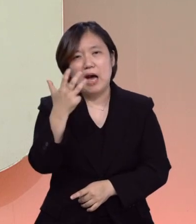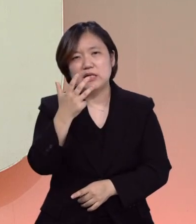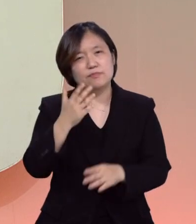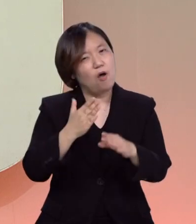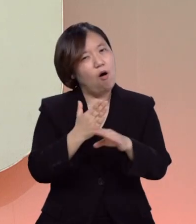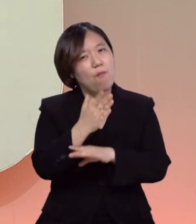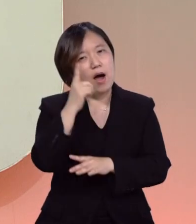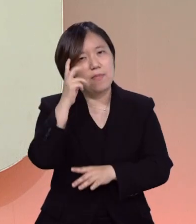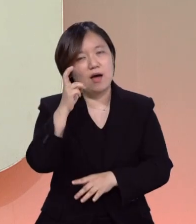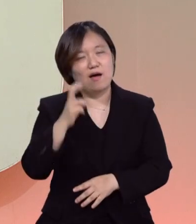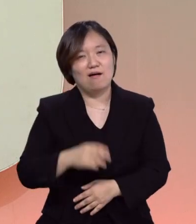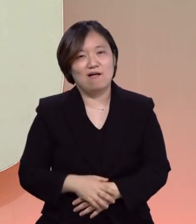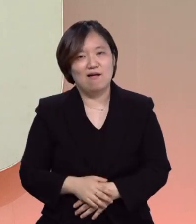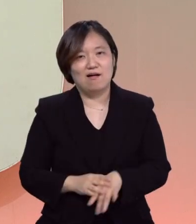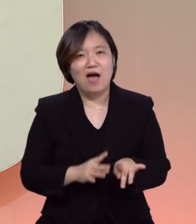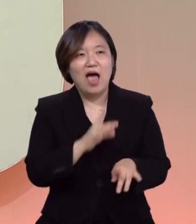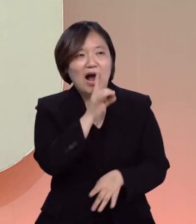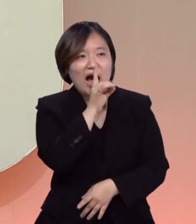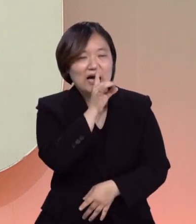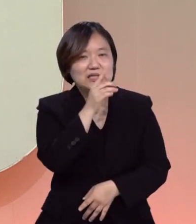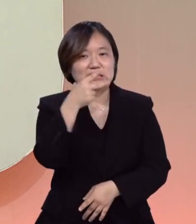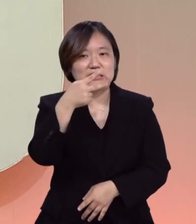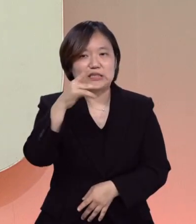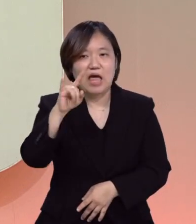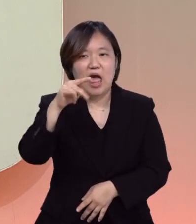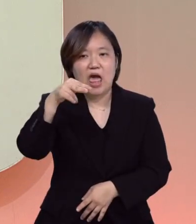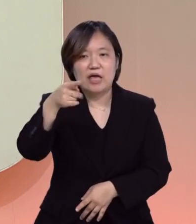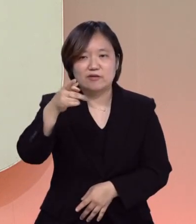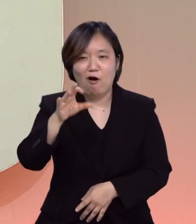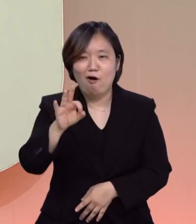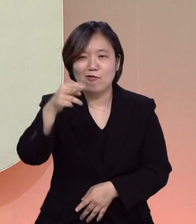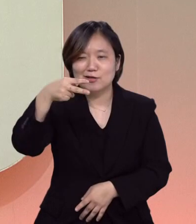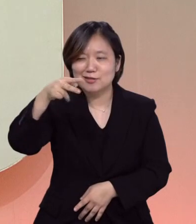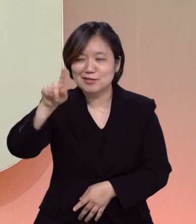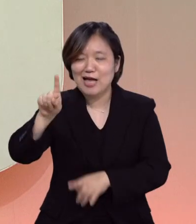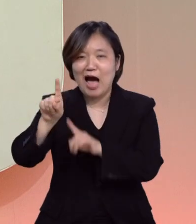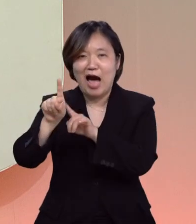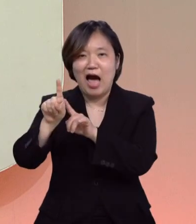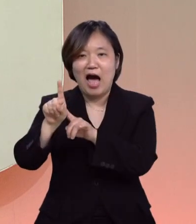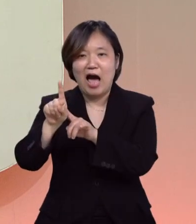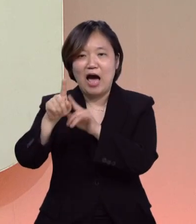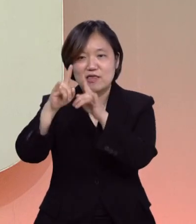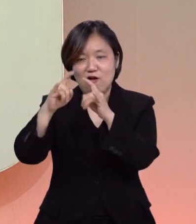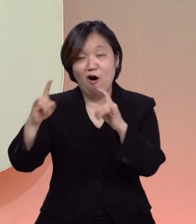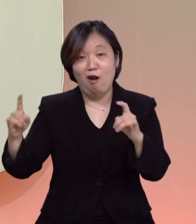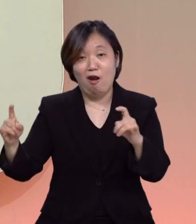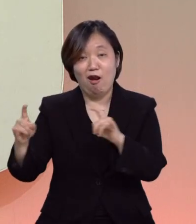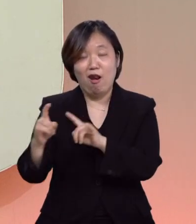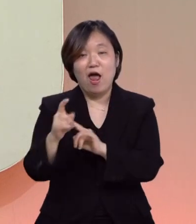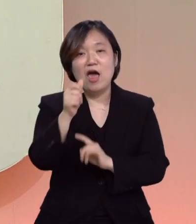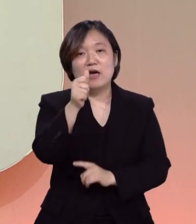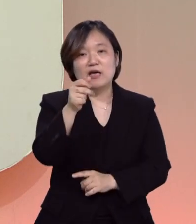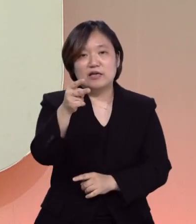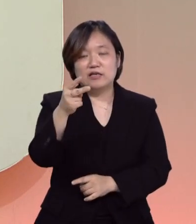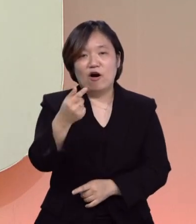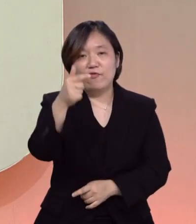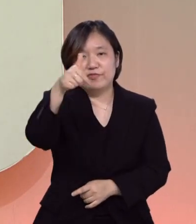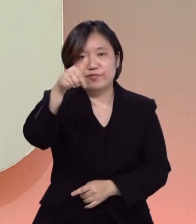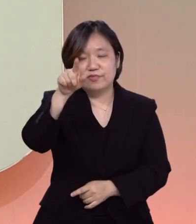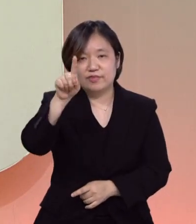대성사 현각이라는 노비군이 스님의 그런 갑피 이야기가 되겠습니다 그래서